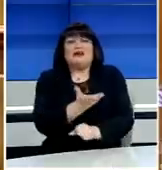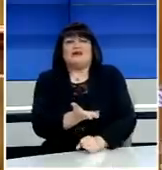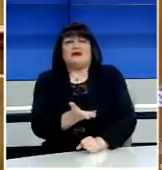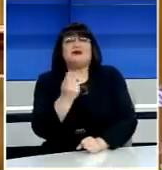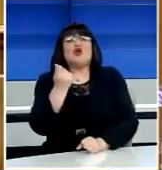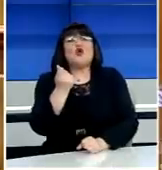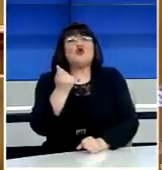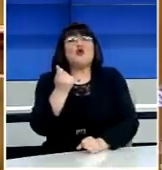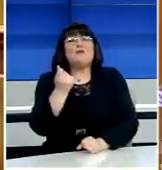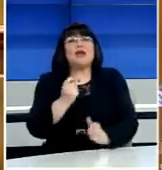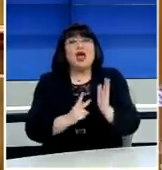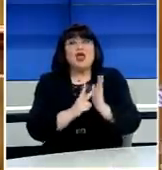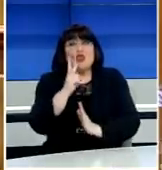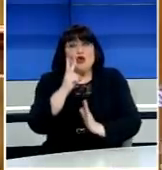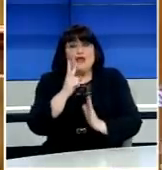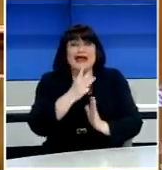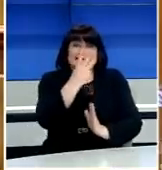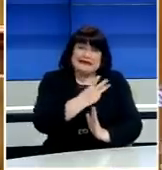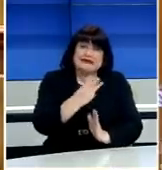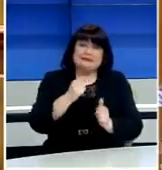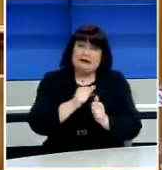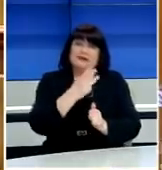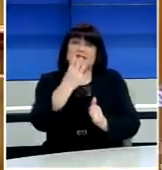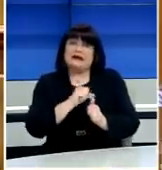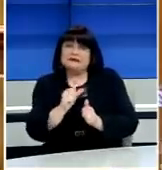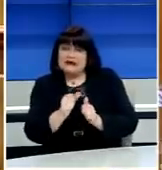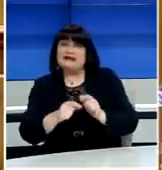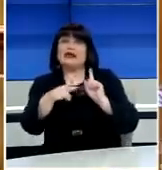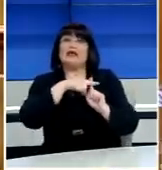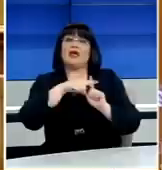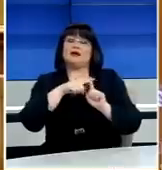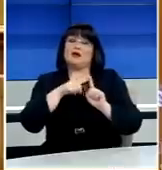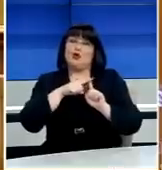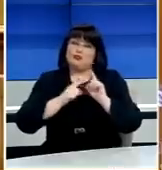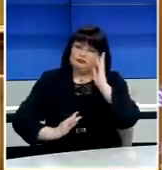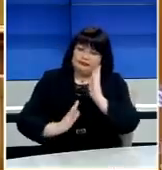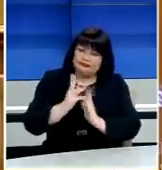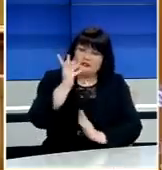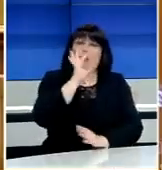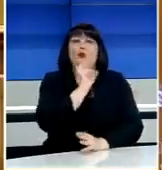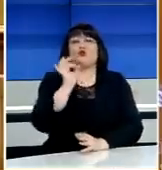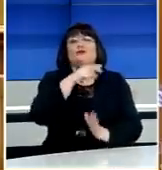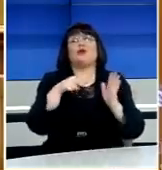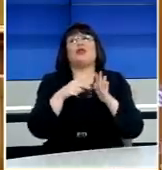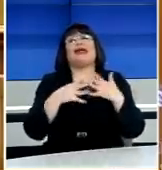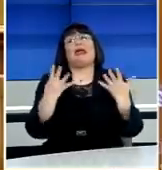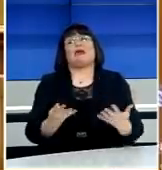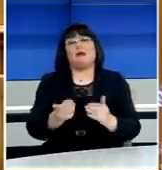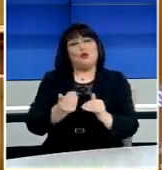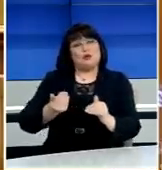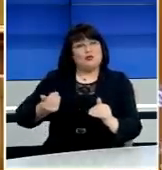οικονομία που είχε 12 συνεχόμενα τρίμηνα θετικούς ρυθμούς ανάπτυξης τον Οκτώβριο του 19. Πολύ